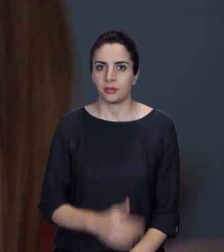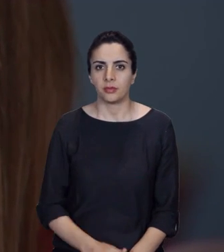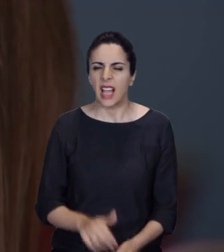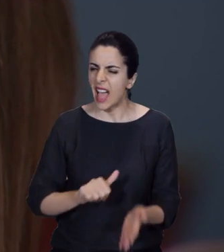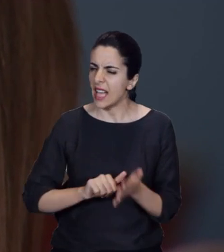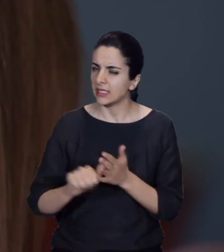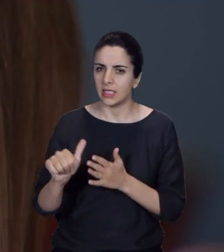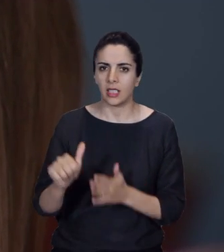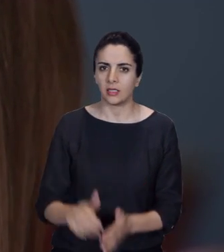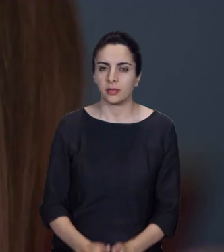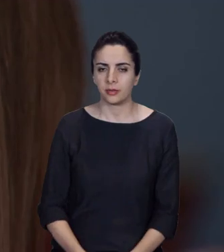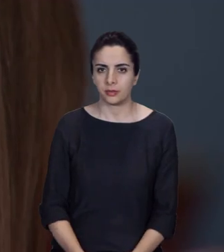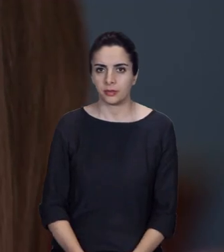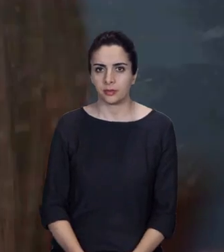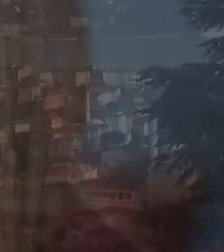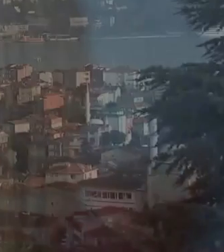Her şeyi.